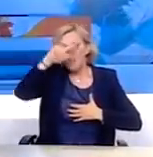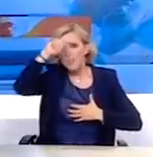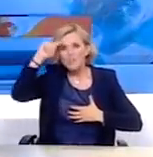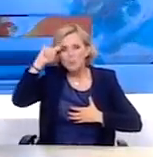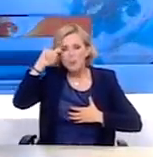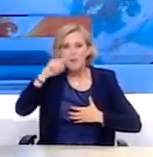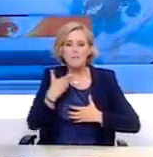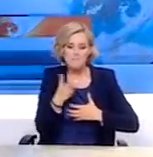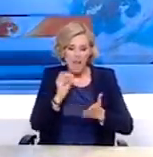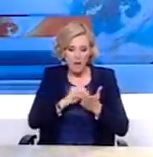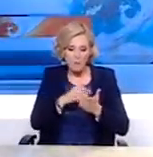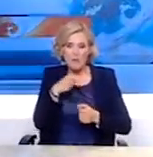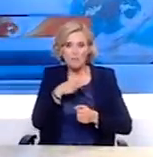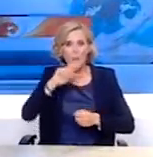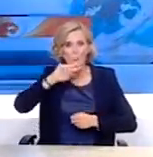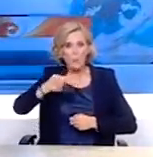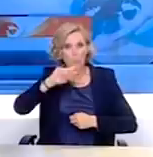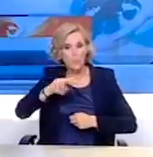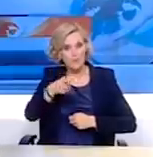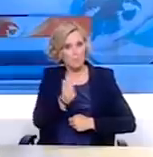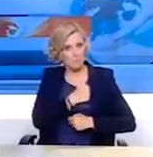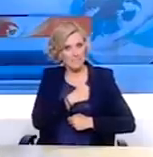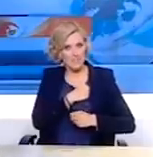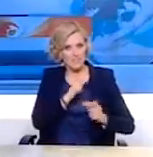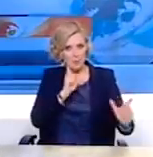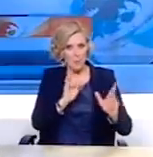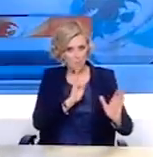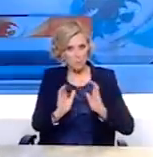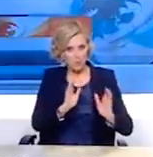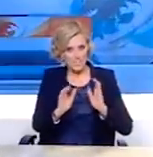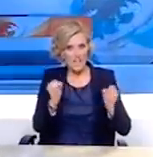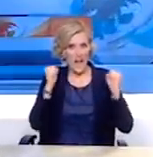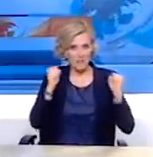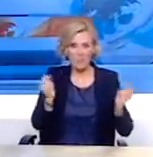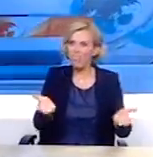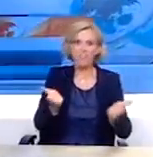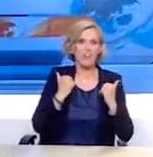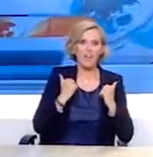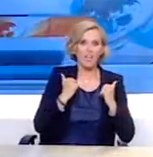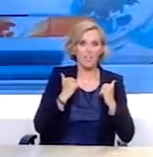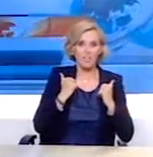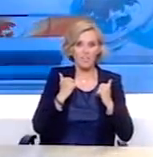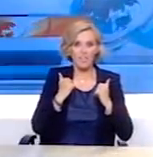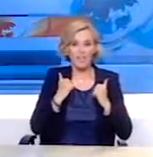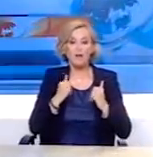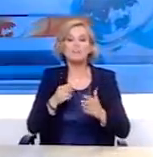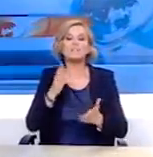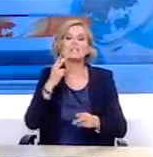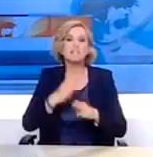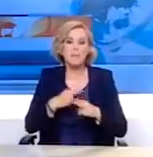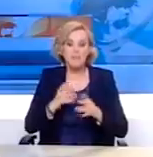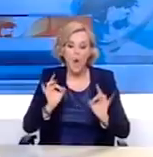λάθος συμπεριφορές σχετικά με την τήρηση πιο σημαντικών μέτρων, όπως της διατήρησης φυσικής απόστασης και της υγιεινής των χεριών, που είναι τα